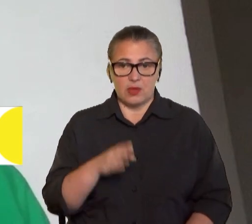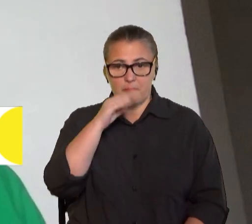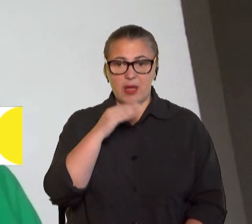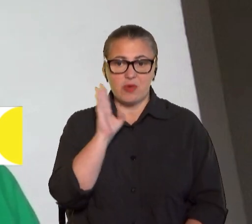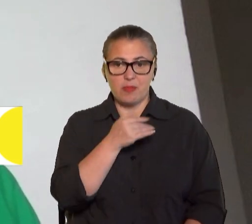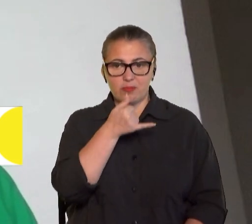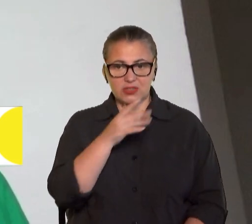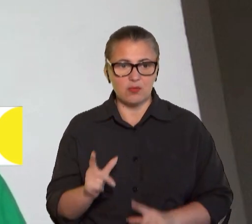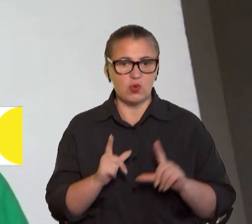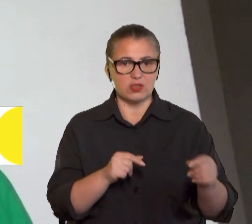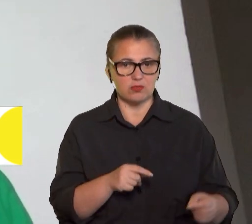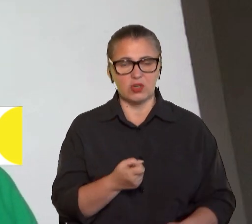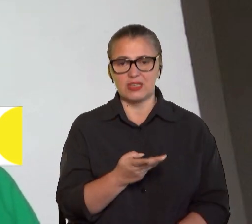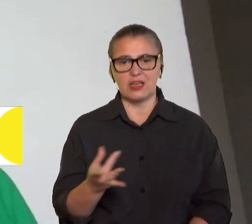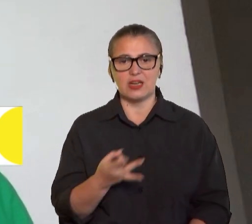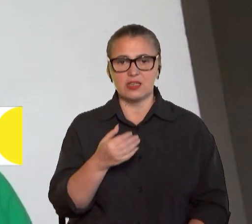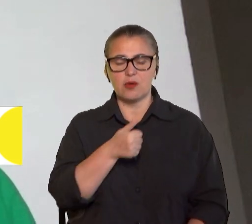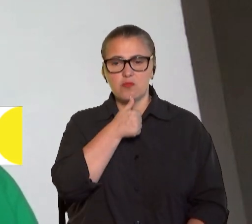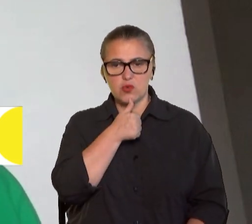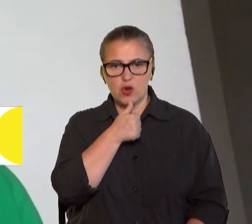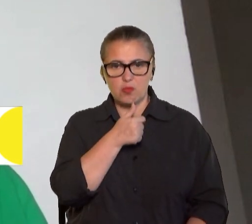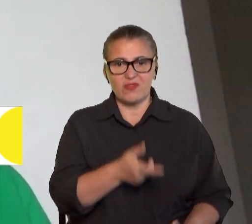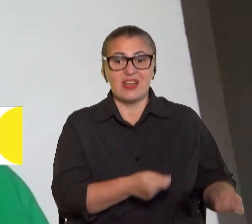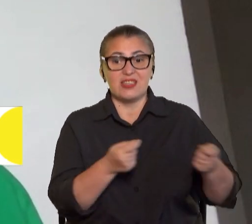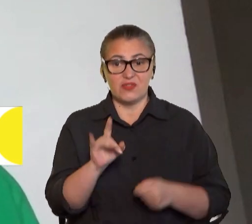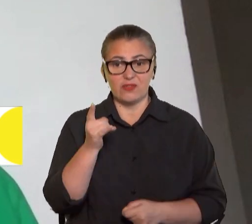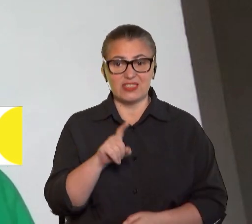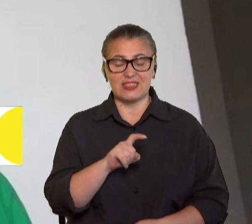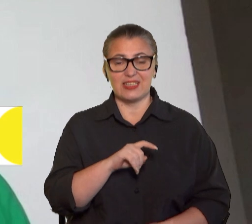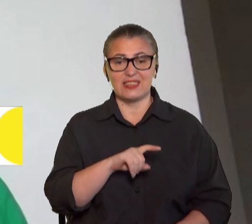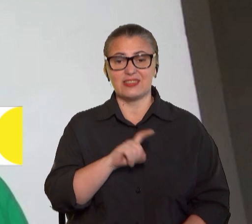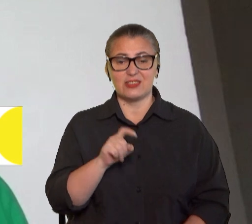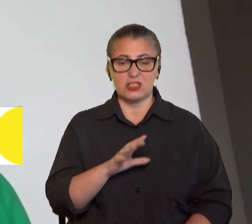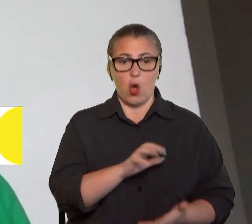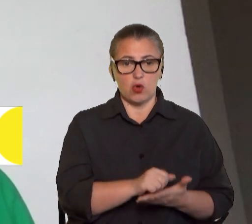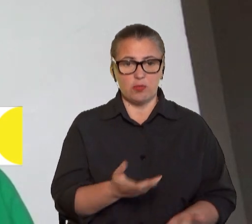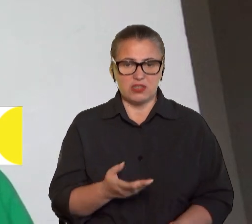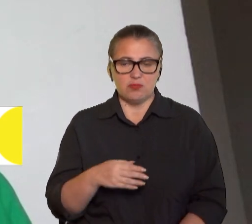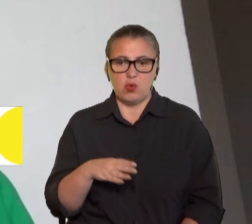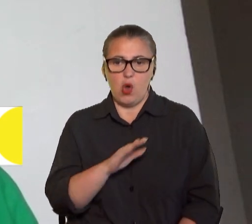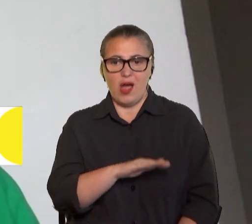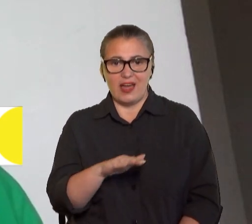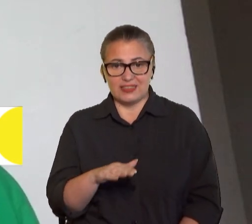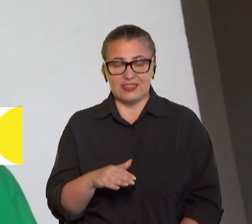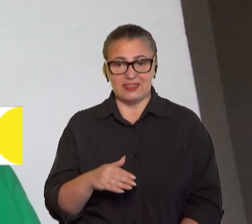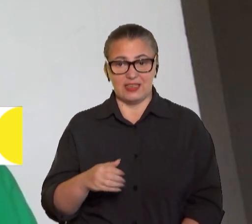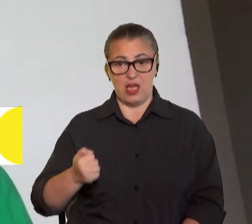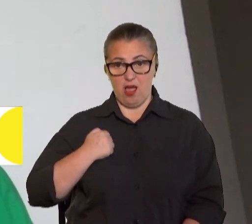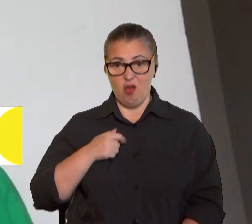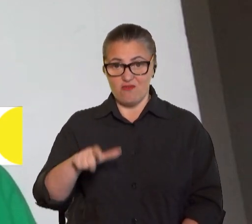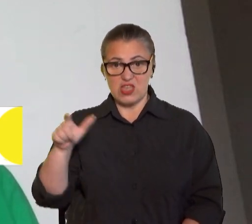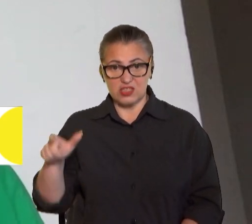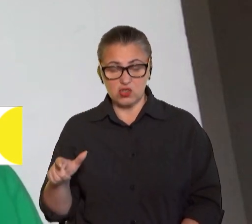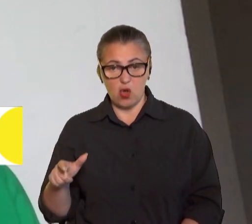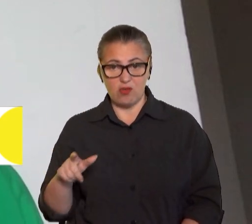поїхати. Декілька разів була спроба вивезти дитину з окупації, проте через те, що діти військовослужбовці, українських військовослужбовців